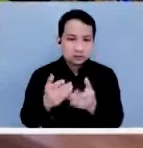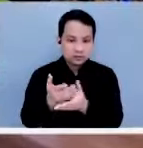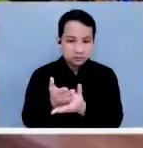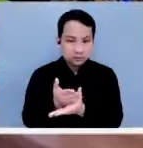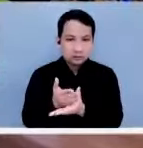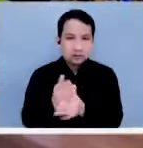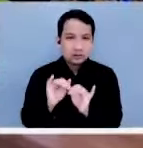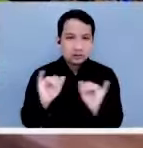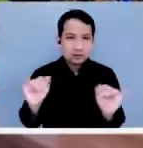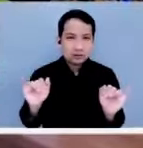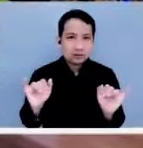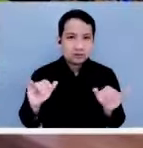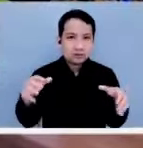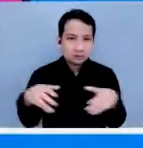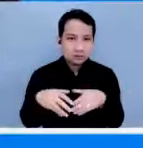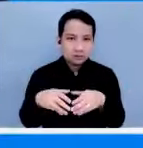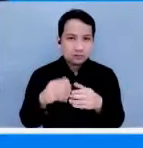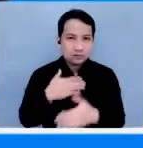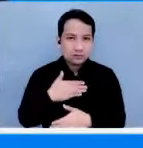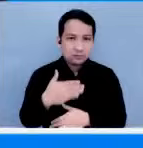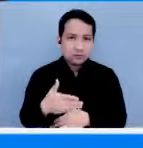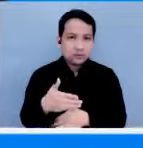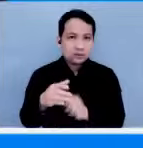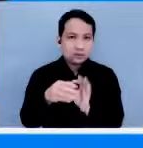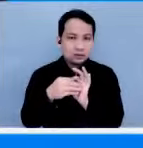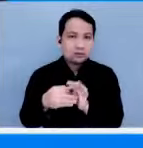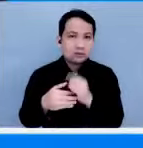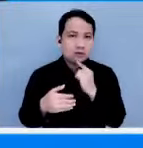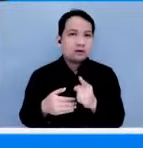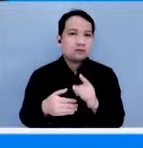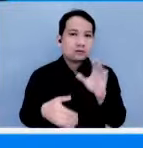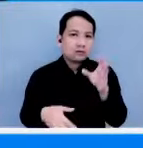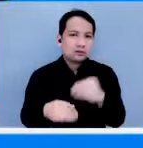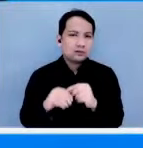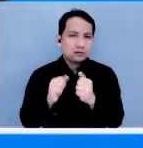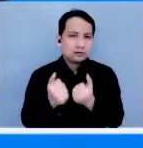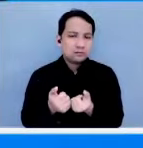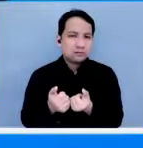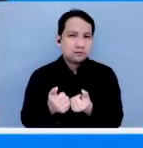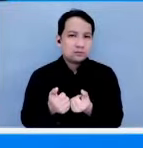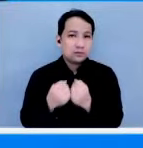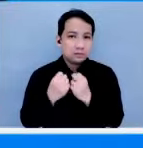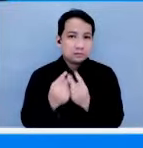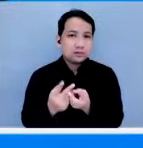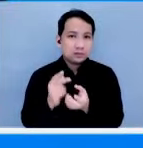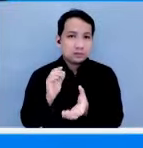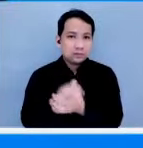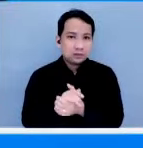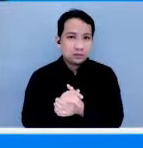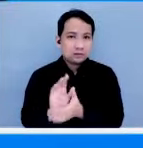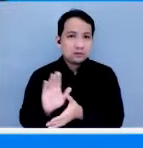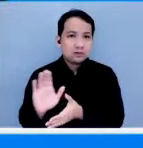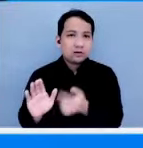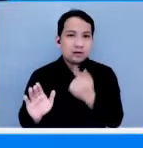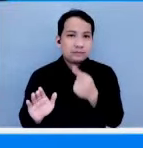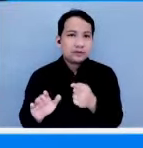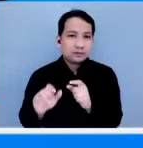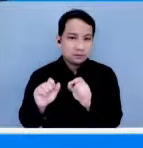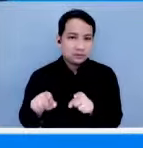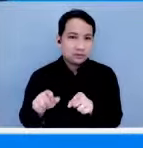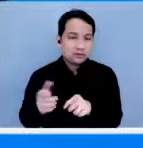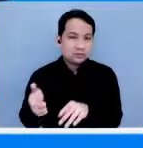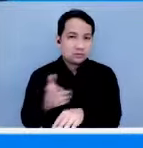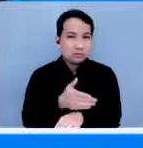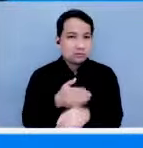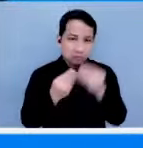kanilang absolute community of property. Torni, paano ko ang gamit na naipundar namin ng live-in partner ko ay ibinenta niya nang walang